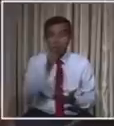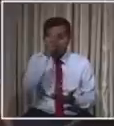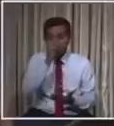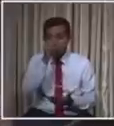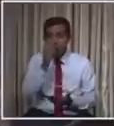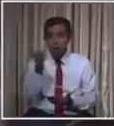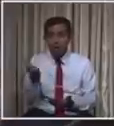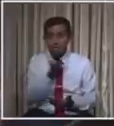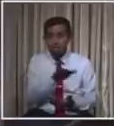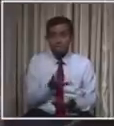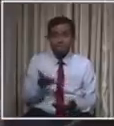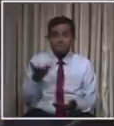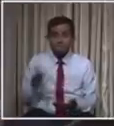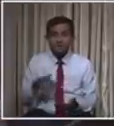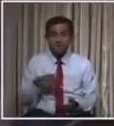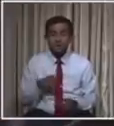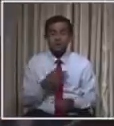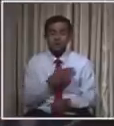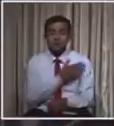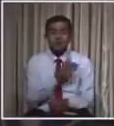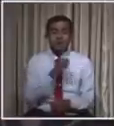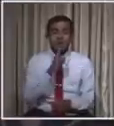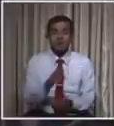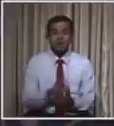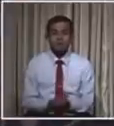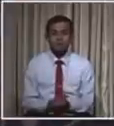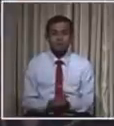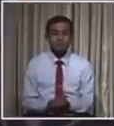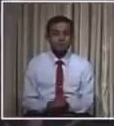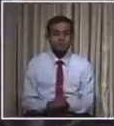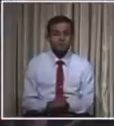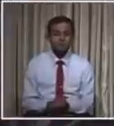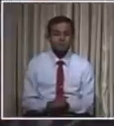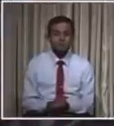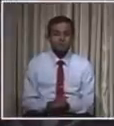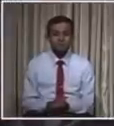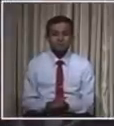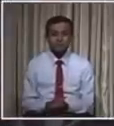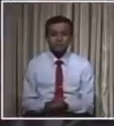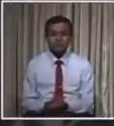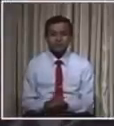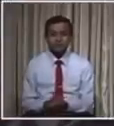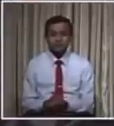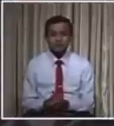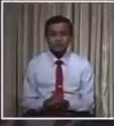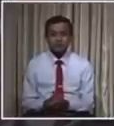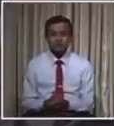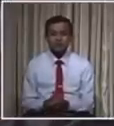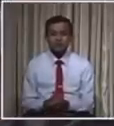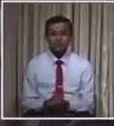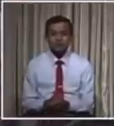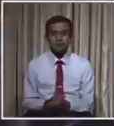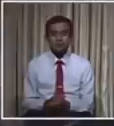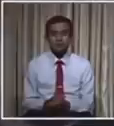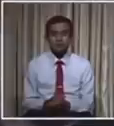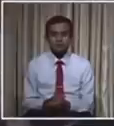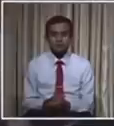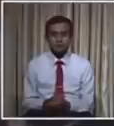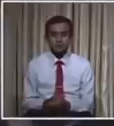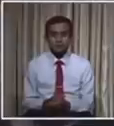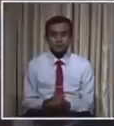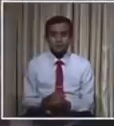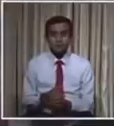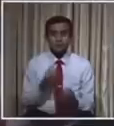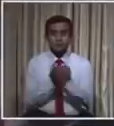තමයි සිද්ධ වෙන්නේ කියන එකත් මම මතක් කරනවා දැන් පොඩයි මේ පරණයක් කියන්නේ හරි පොඩයි එතකොට දැන් මේ